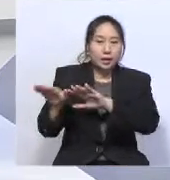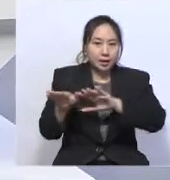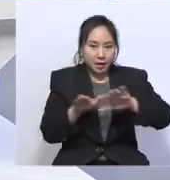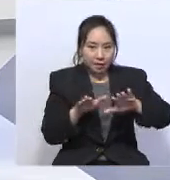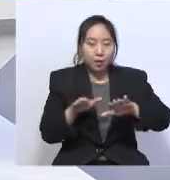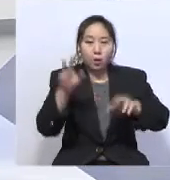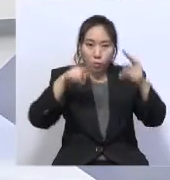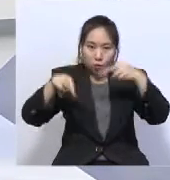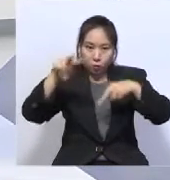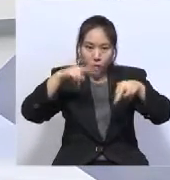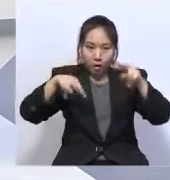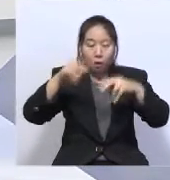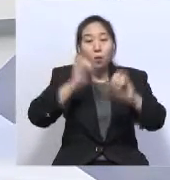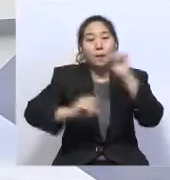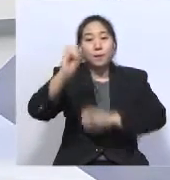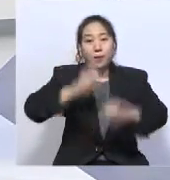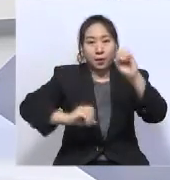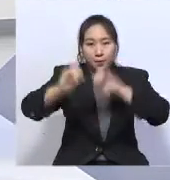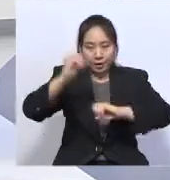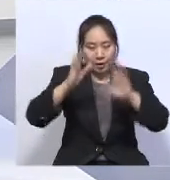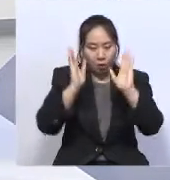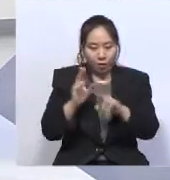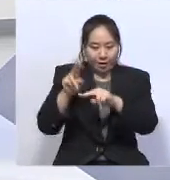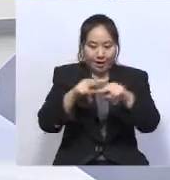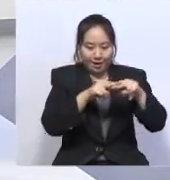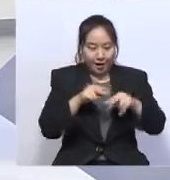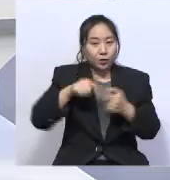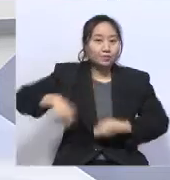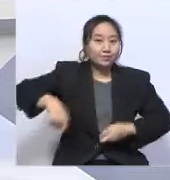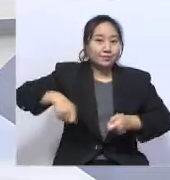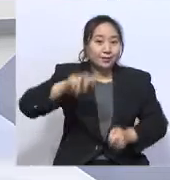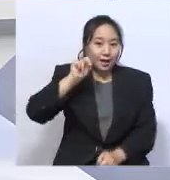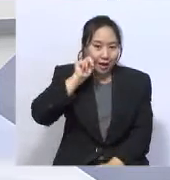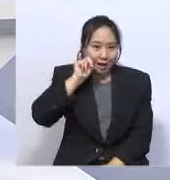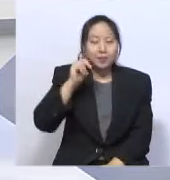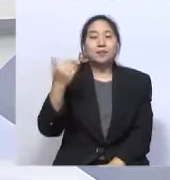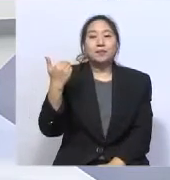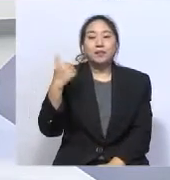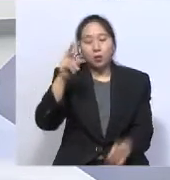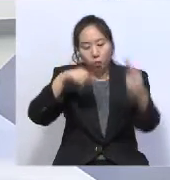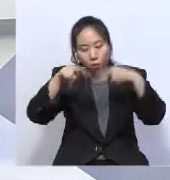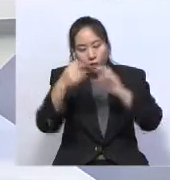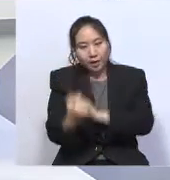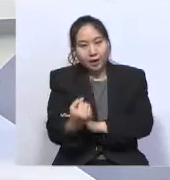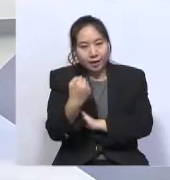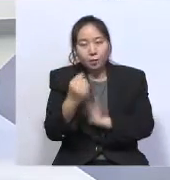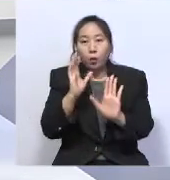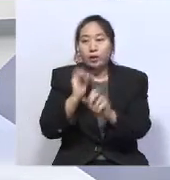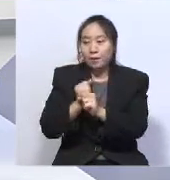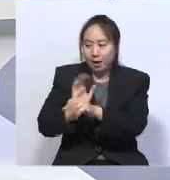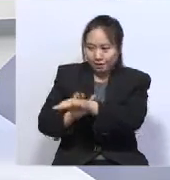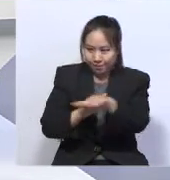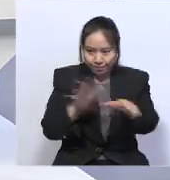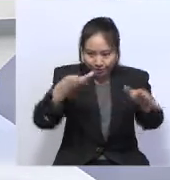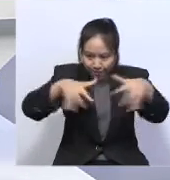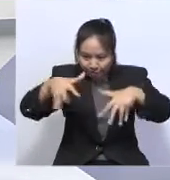ร้อมอำนวยความสะดวกแล้วก็ดูแลความปลอดภัยให้กับผู้โดยสารในช่วงเทศกาลสงกรานต์ค่ะมีการคุมเข้มระดมเจ้าหน้าที่เพิ่มความถี่ใน